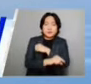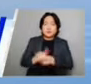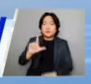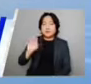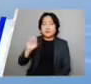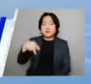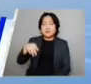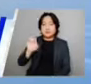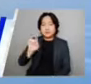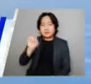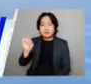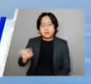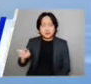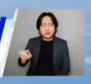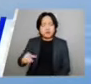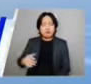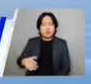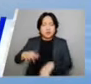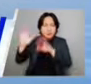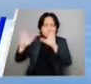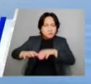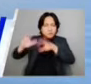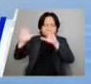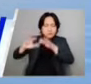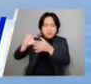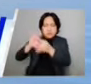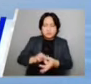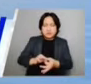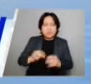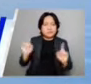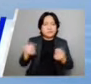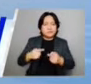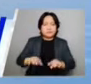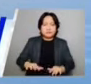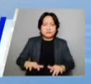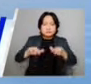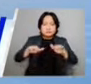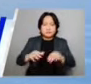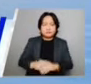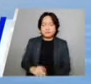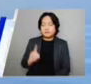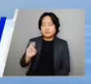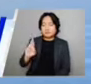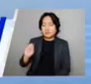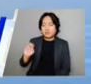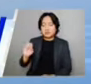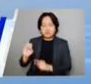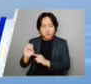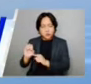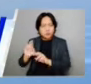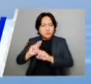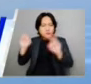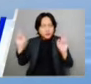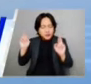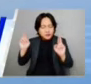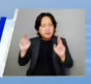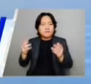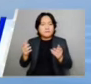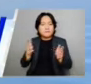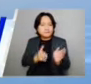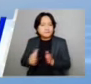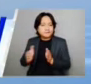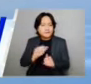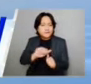ng ulan. Naka-alerto na rin ang Quezon PDRMO at mga lokal na pamahalaan. Isinailalim na ni Pangulong